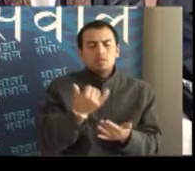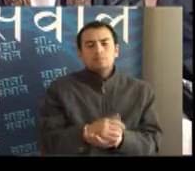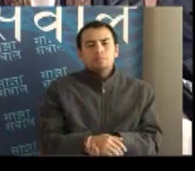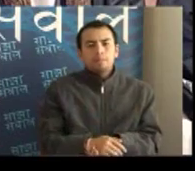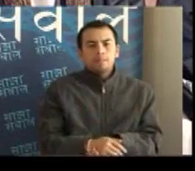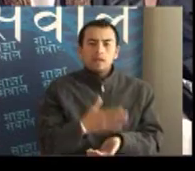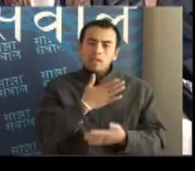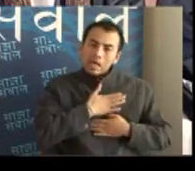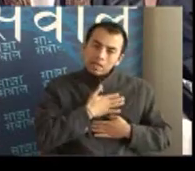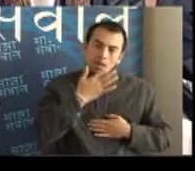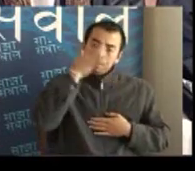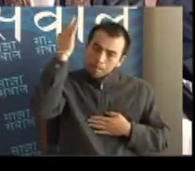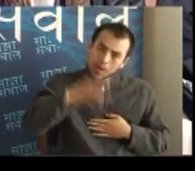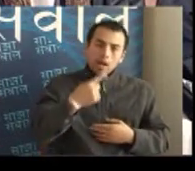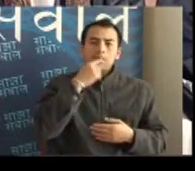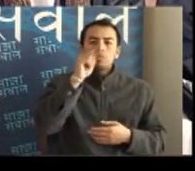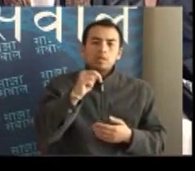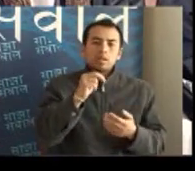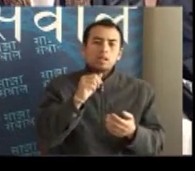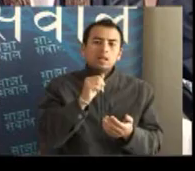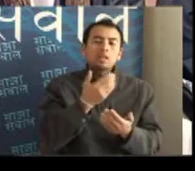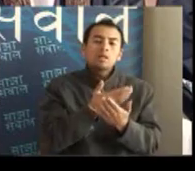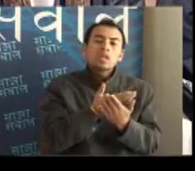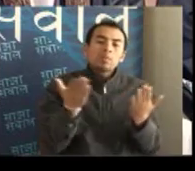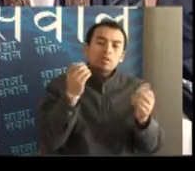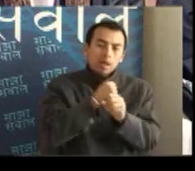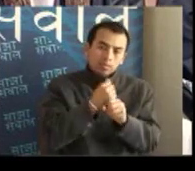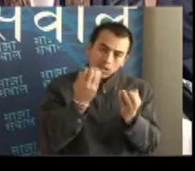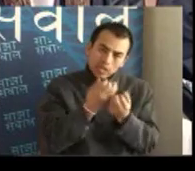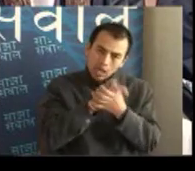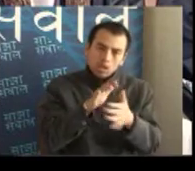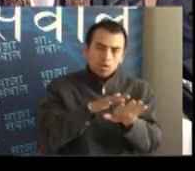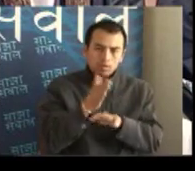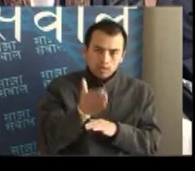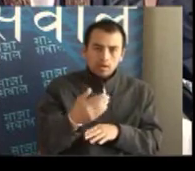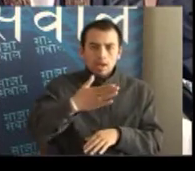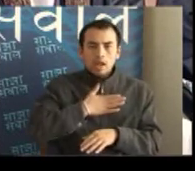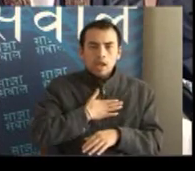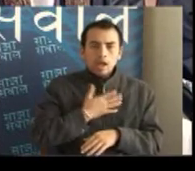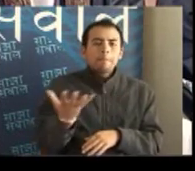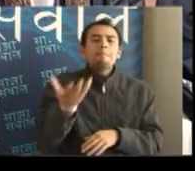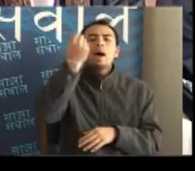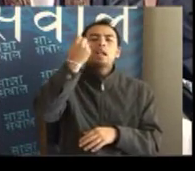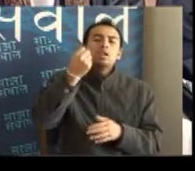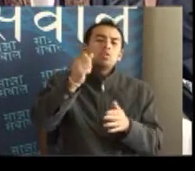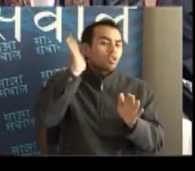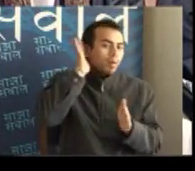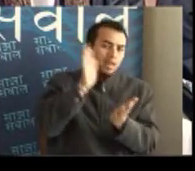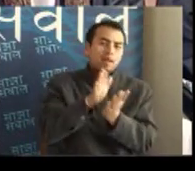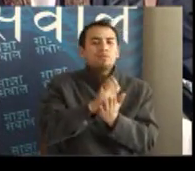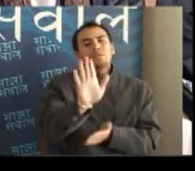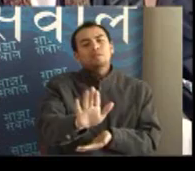मिडियाहरूमा? छातीमा हात राखेर भन्नुपर्छ, हामी मिडियामा काम गरेको मिडिया सञ्चारकर्मीहरूले हामी मालिकको समाचार लेख्छौँ जहिले